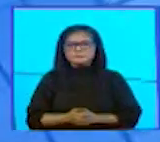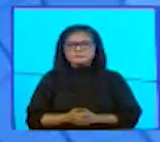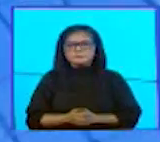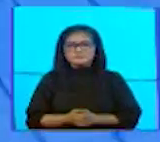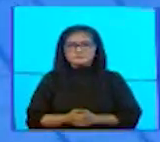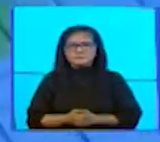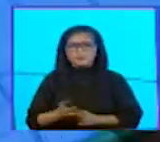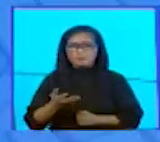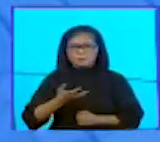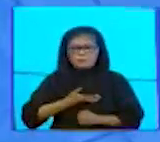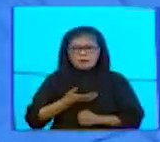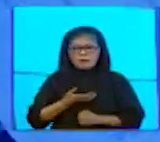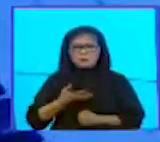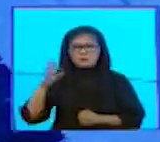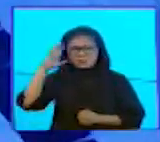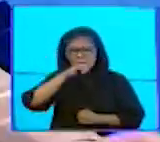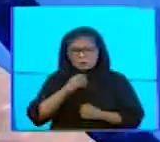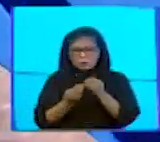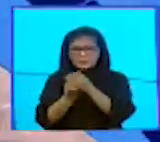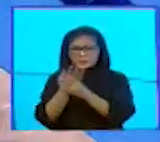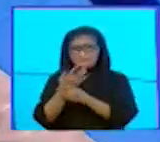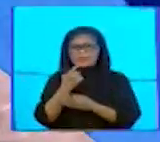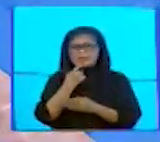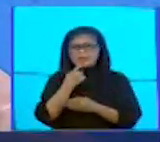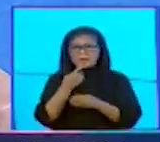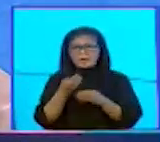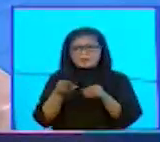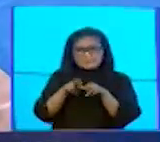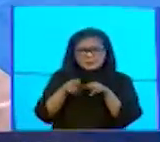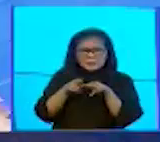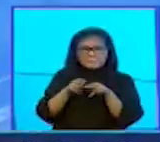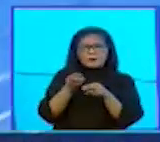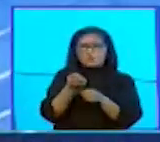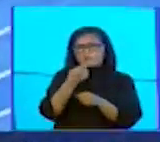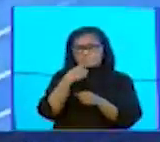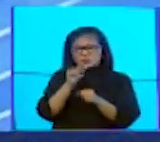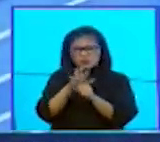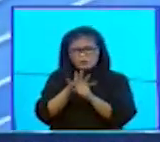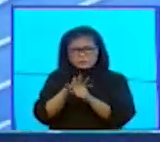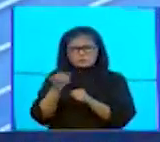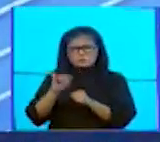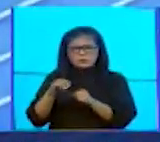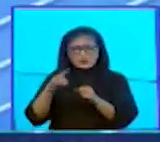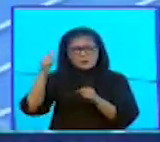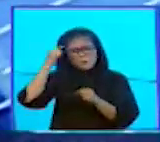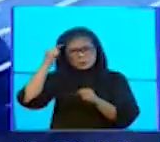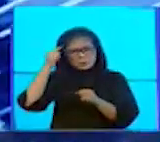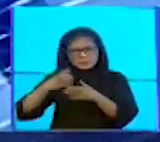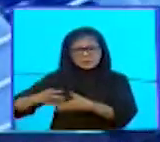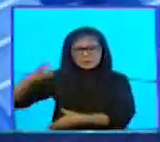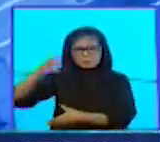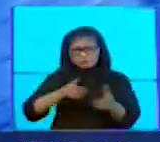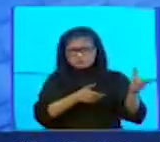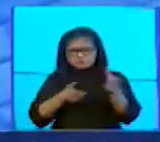Hai dan langsung mengetahui perkembangan terkini sindikat penimbun obat covertness juga modifikasi tabung pemadam api ringan atau apa